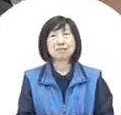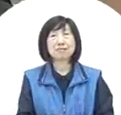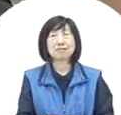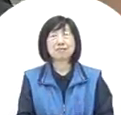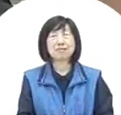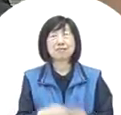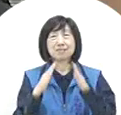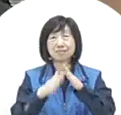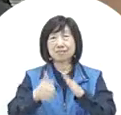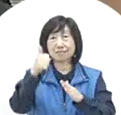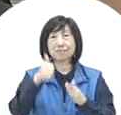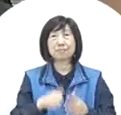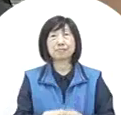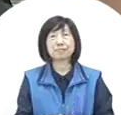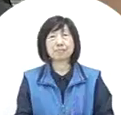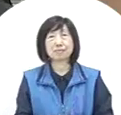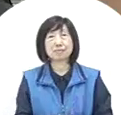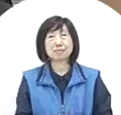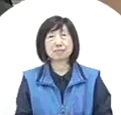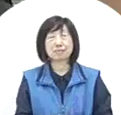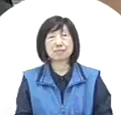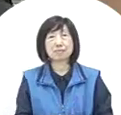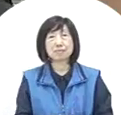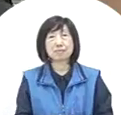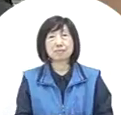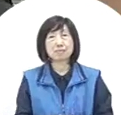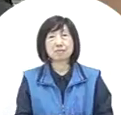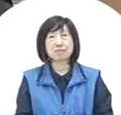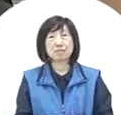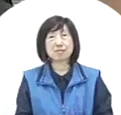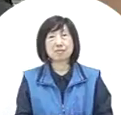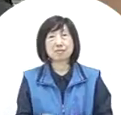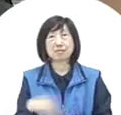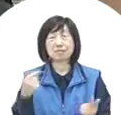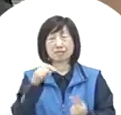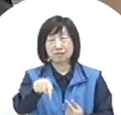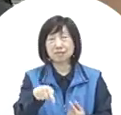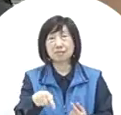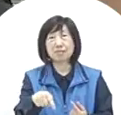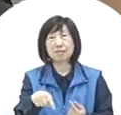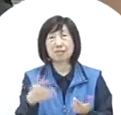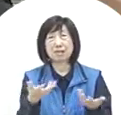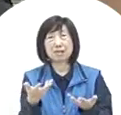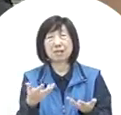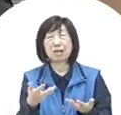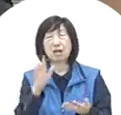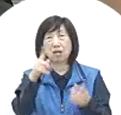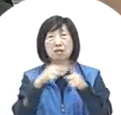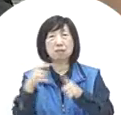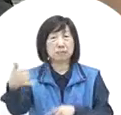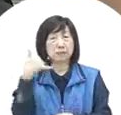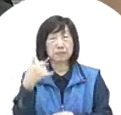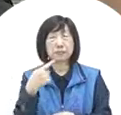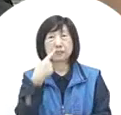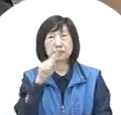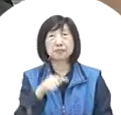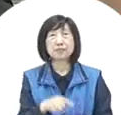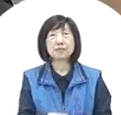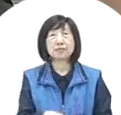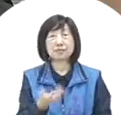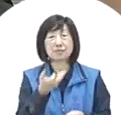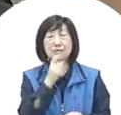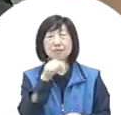市长，我接到这样子的案子的一个相关陈情，我刚才讲的那个是你们内部前面的